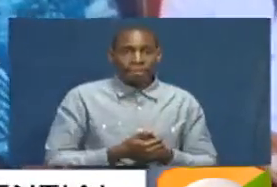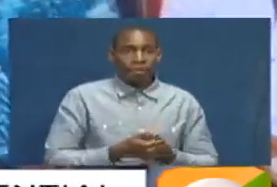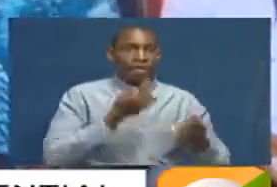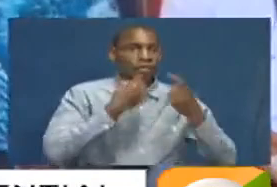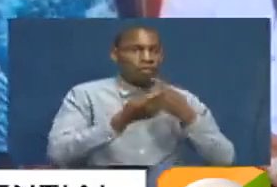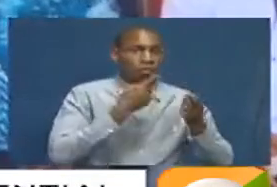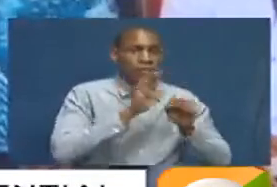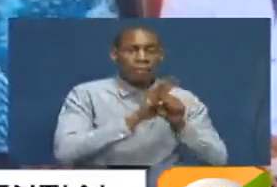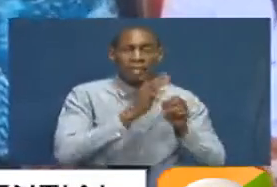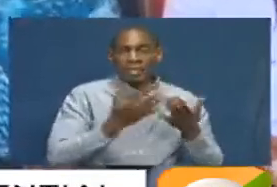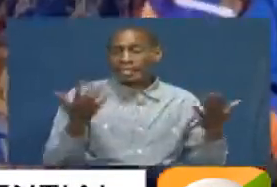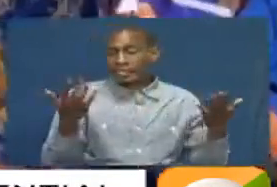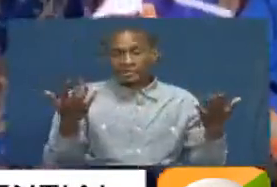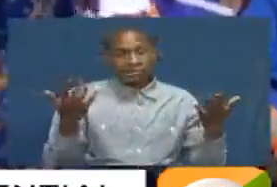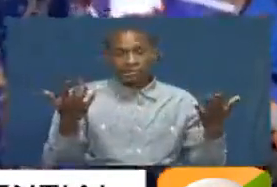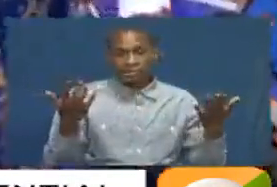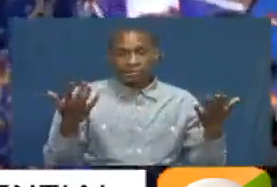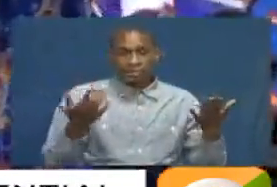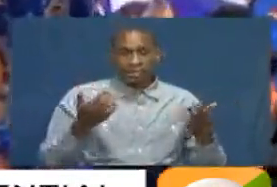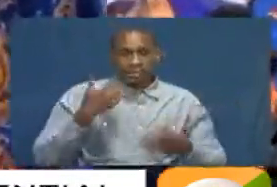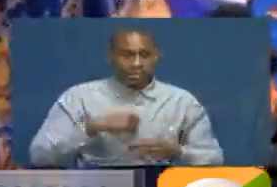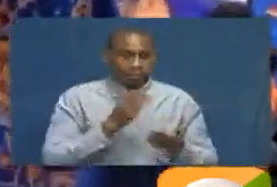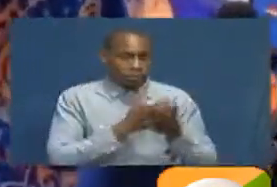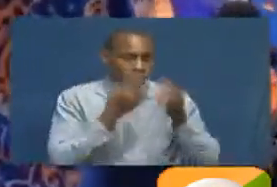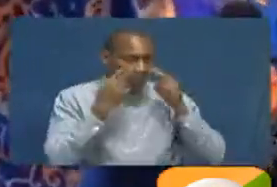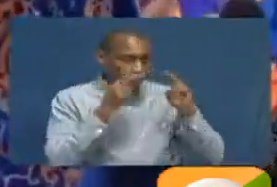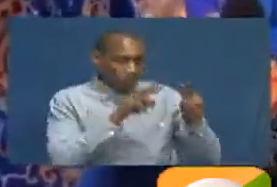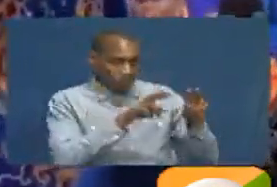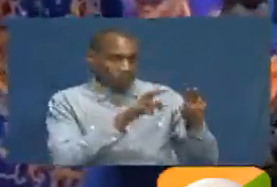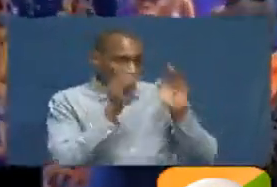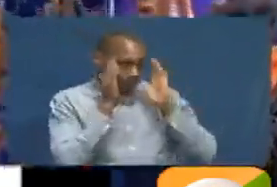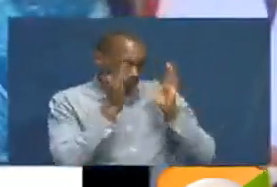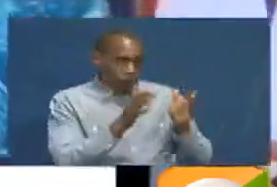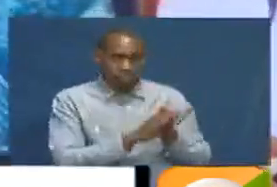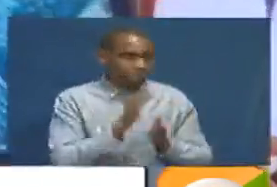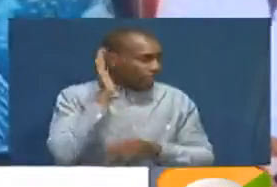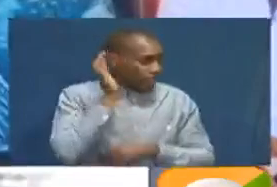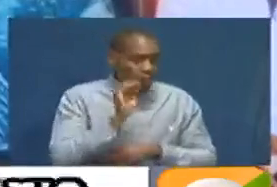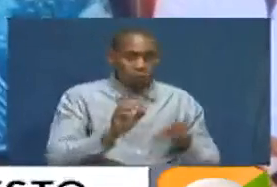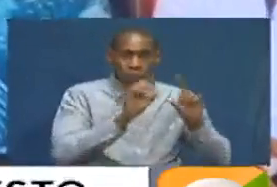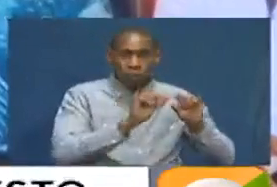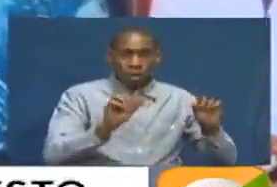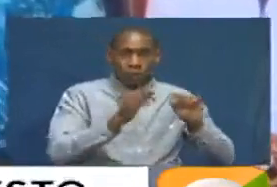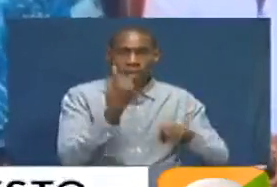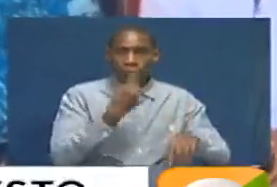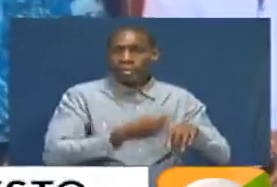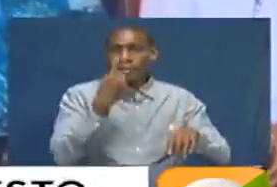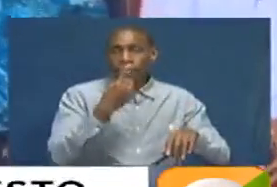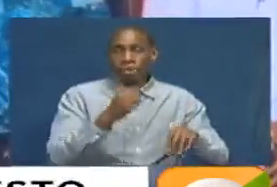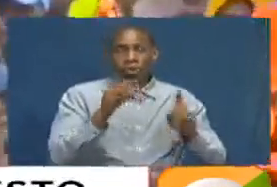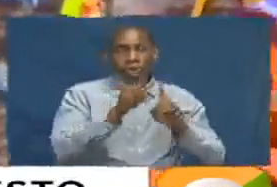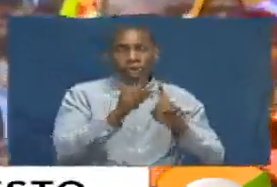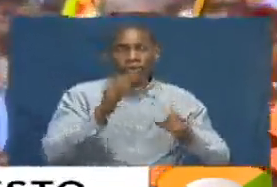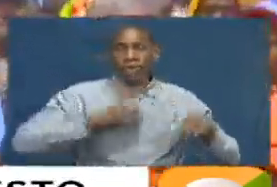Wameongea mambo mengi. Mimi nilikuwa nimetega masikio. Sijasikia ukitaja hata mara moja neno